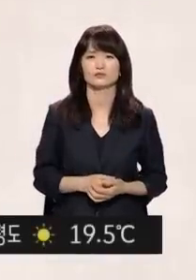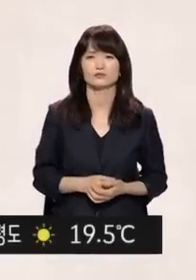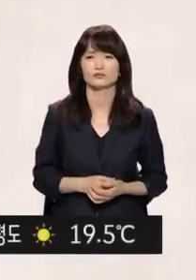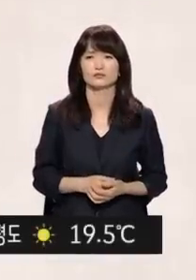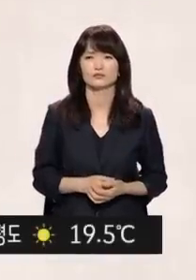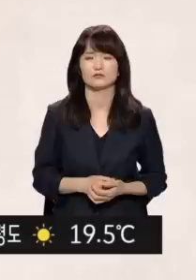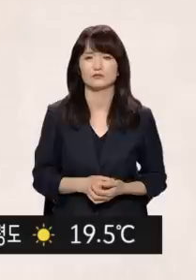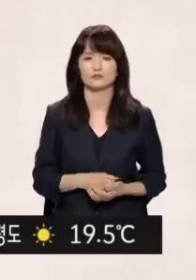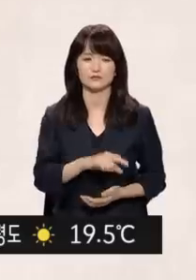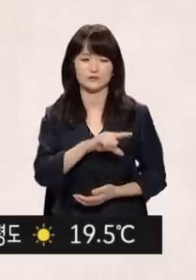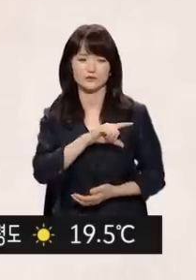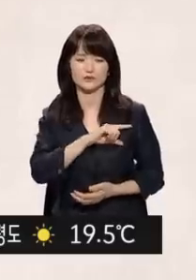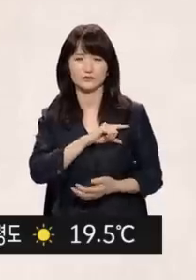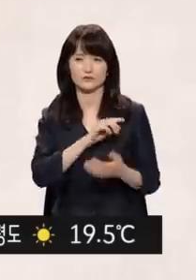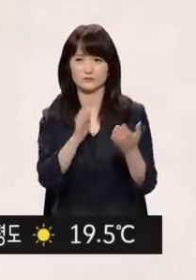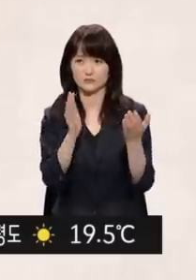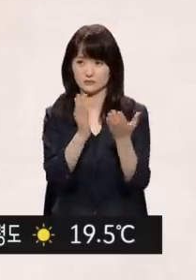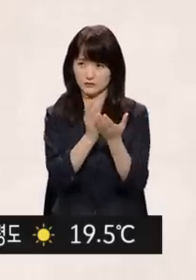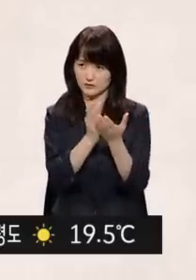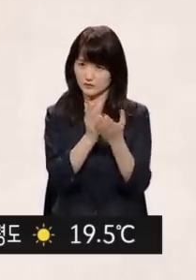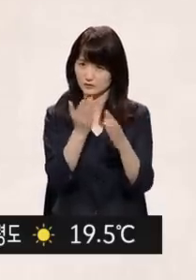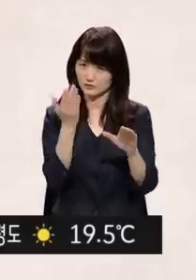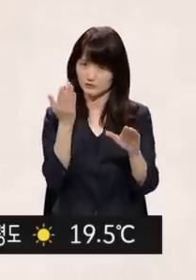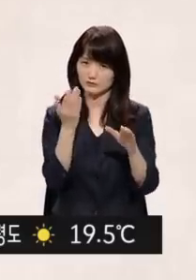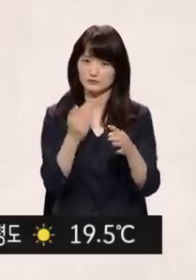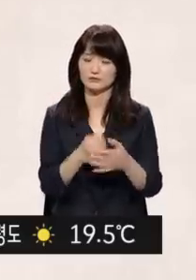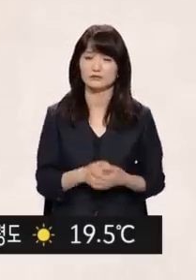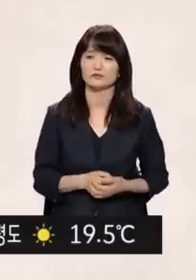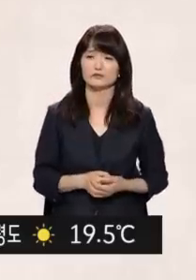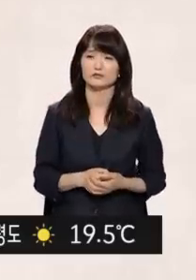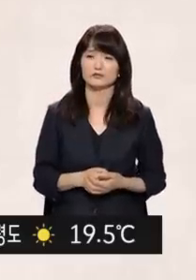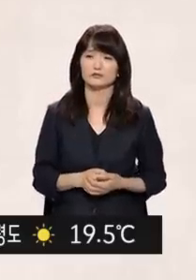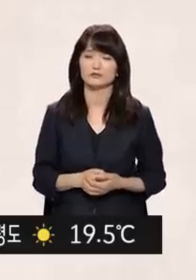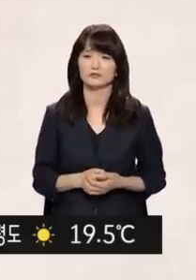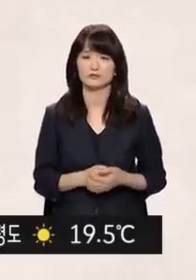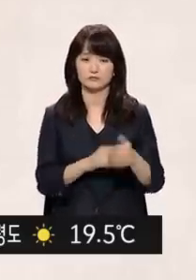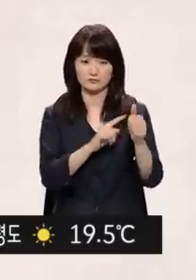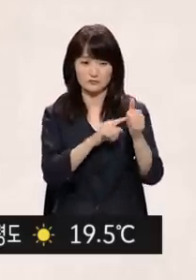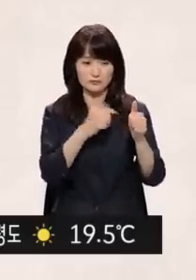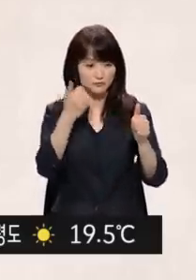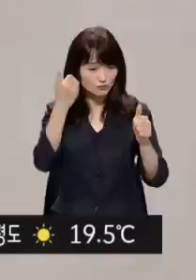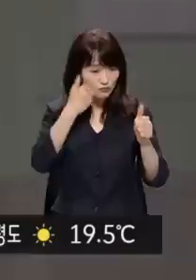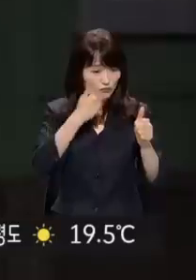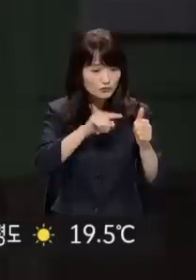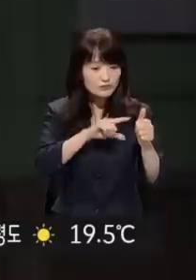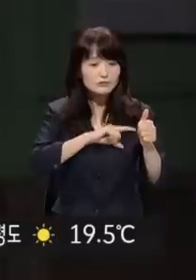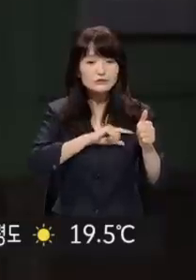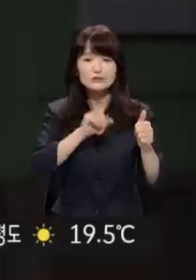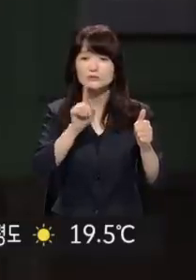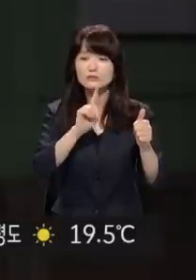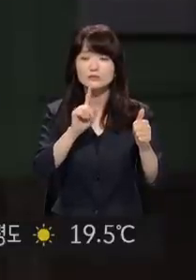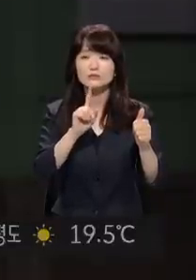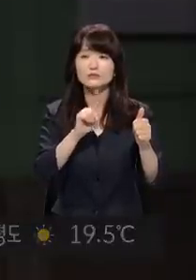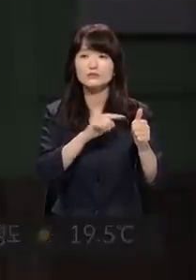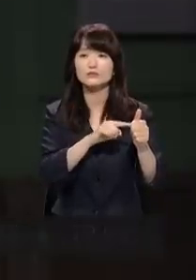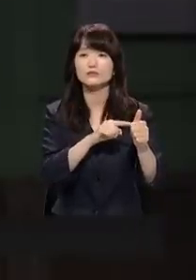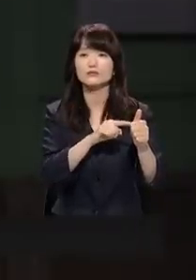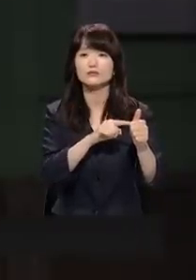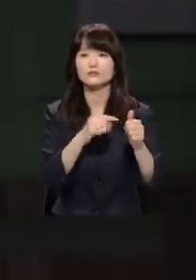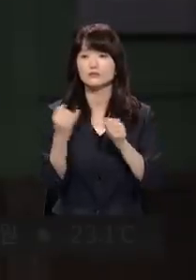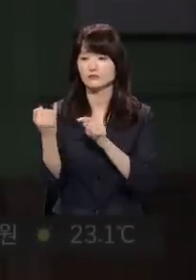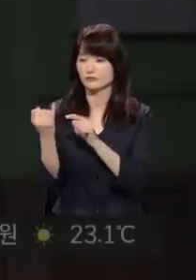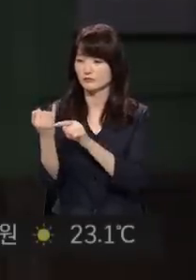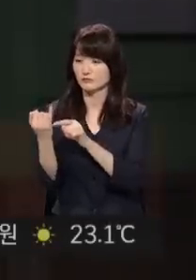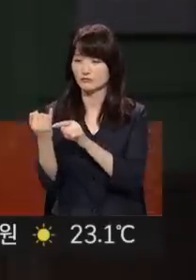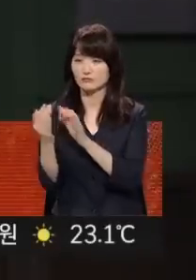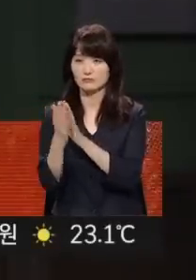피고인의 이름이 불일치하다 이런 안내를 받았다고 합니다 그러니까 결국이 가해자의 현재 신원이 뭔지 이름이 어떻게 되는지 이것도 지금이